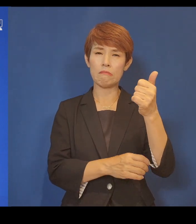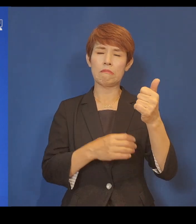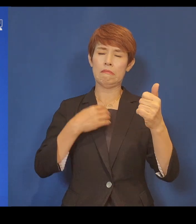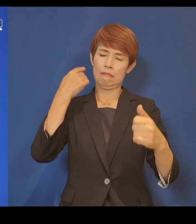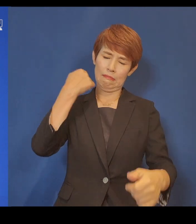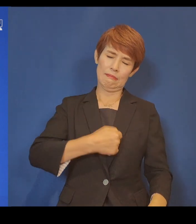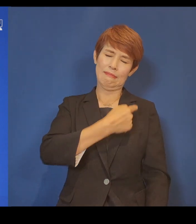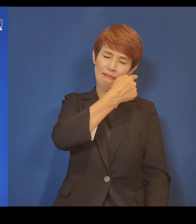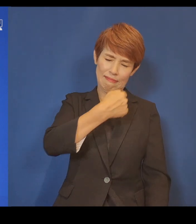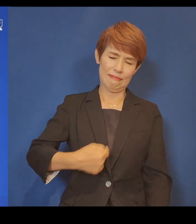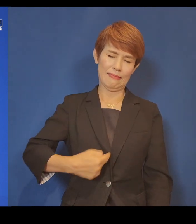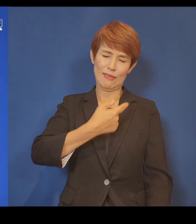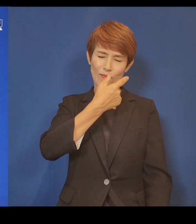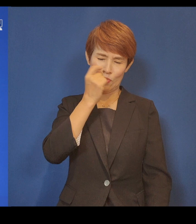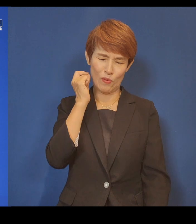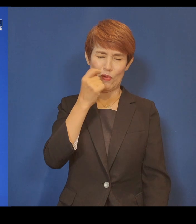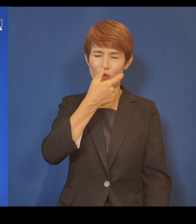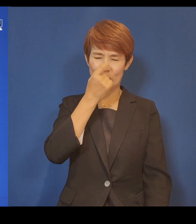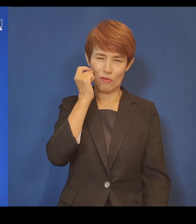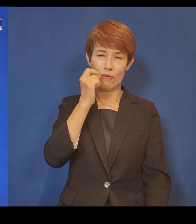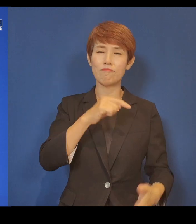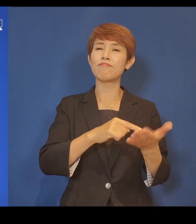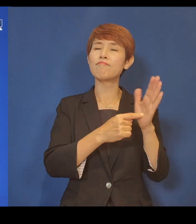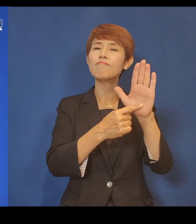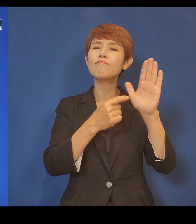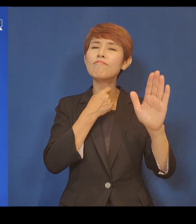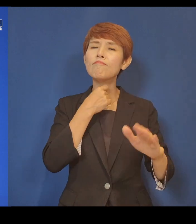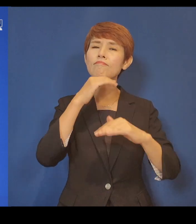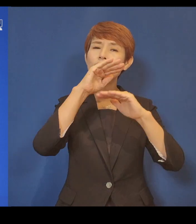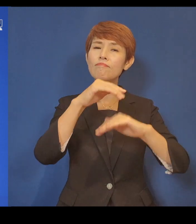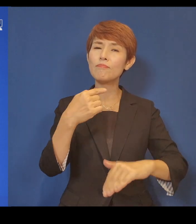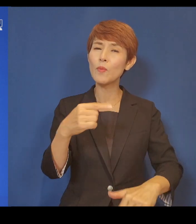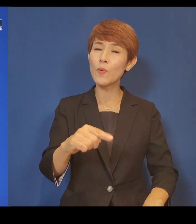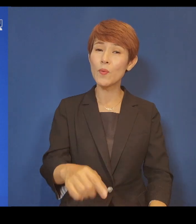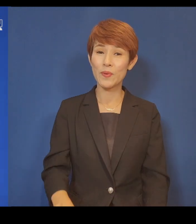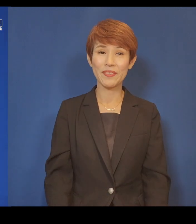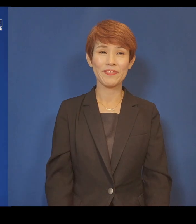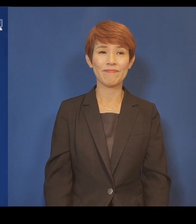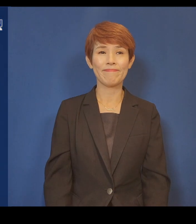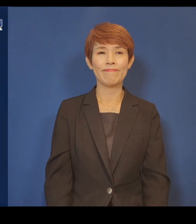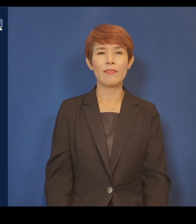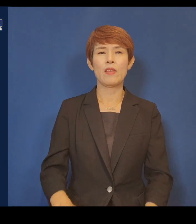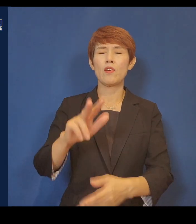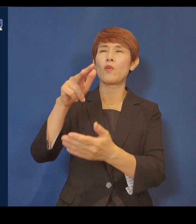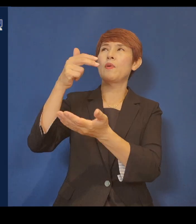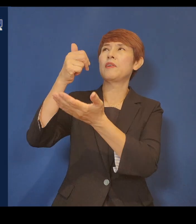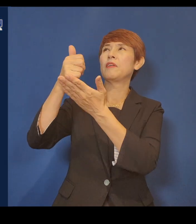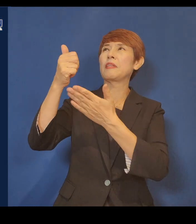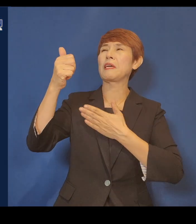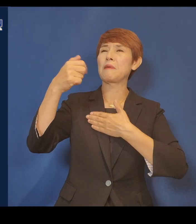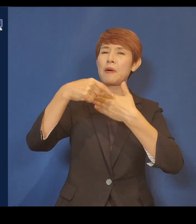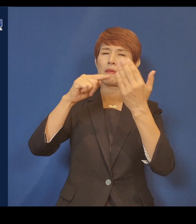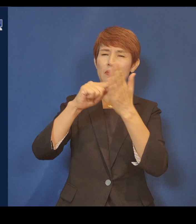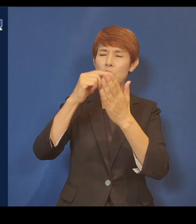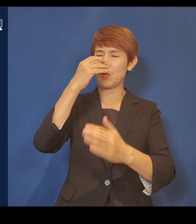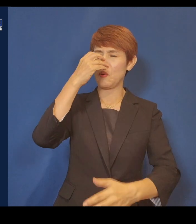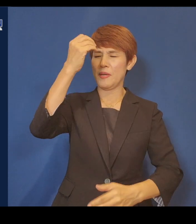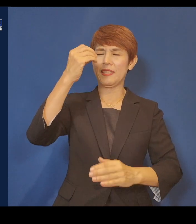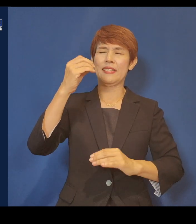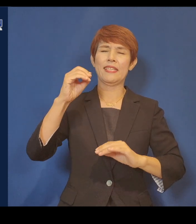부인하고 싶었을까요? 자기의 어떤 모습을 부인하고 싶었을까요? 말씀 보죠. 여호와여, 내